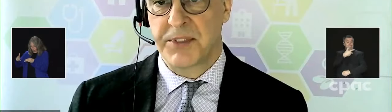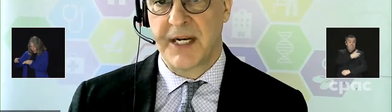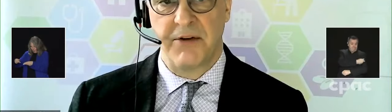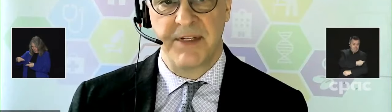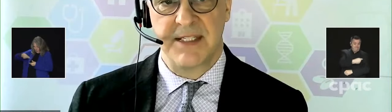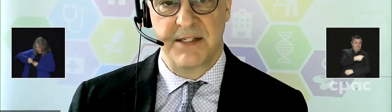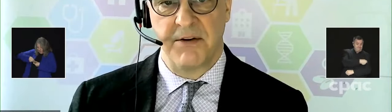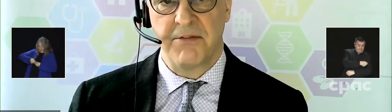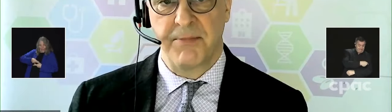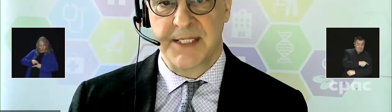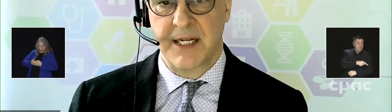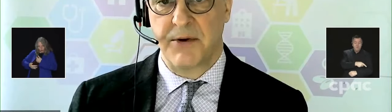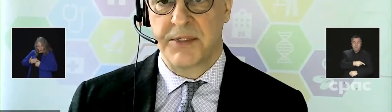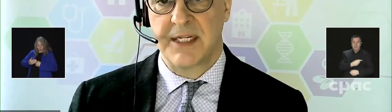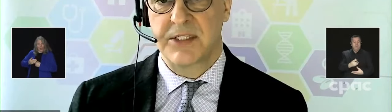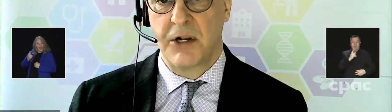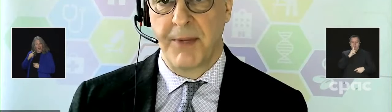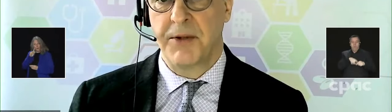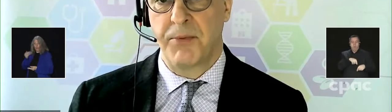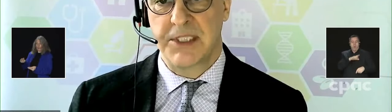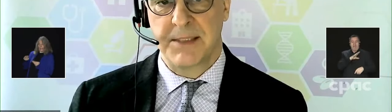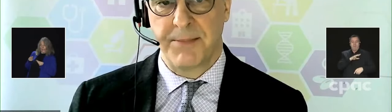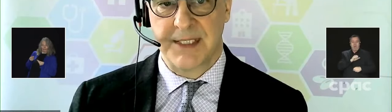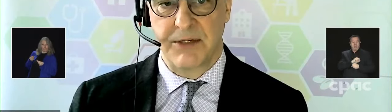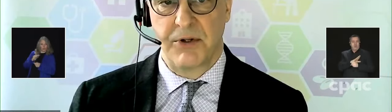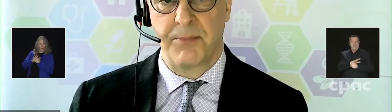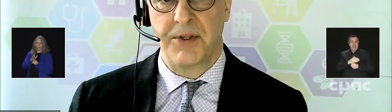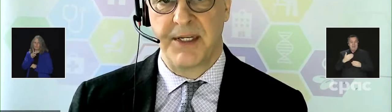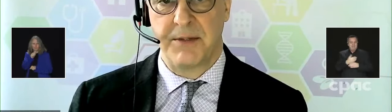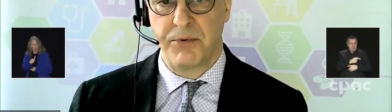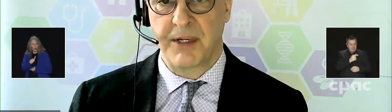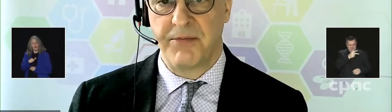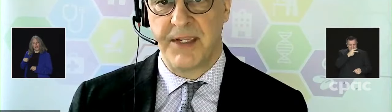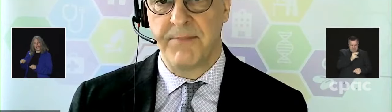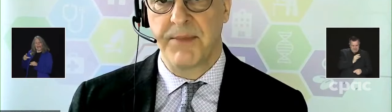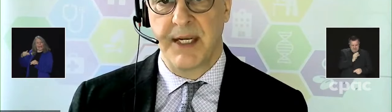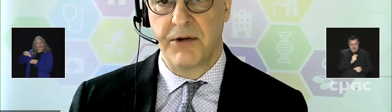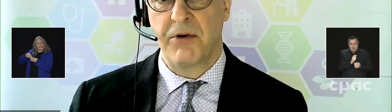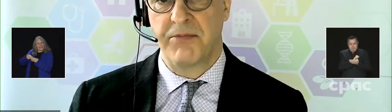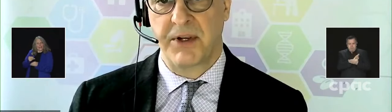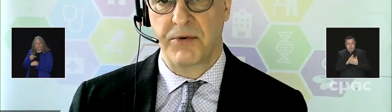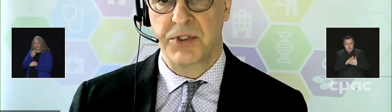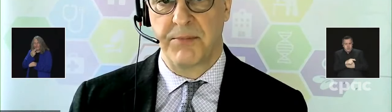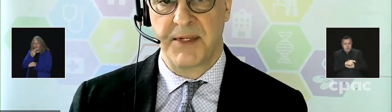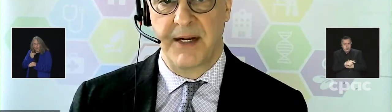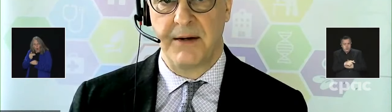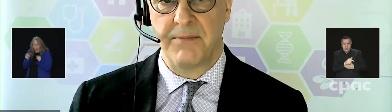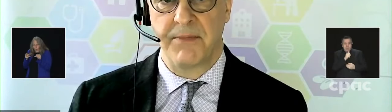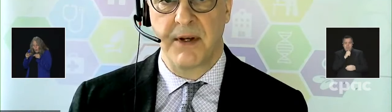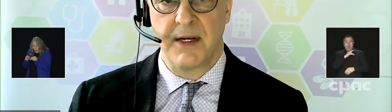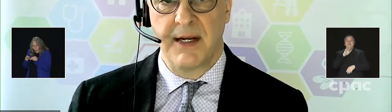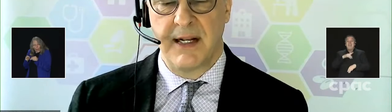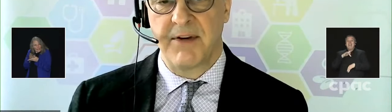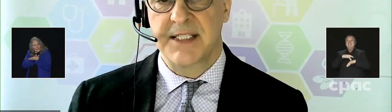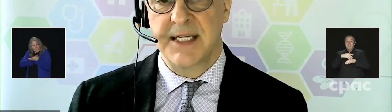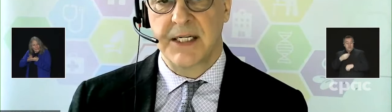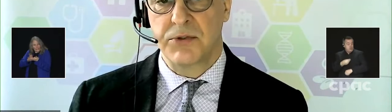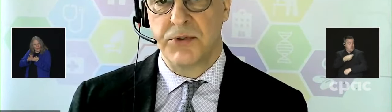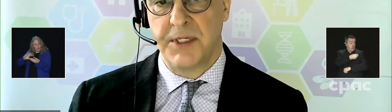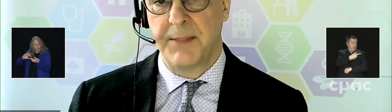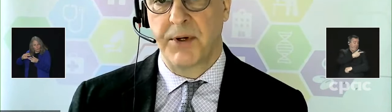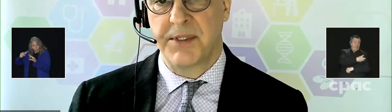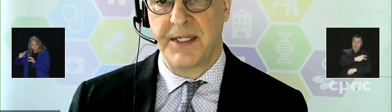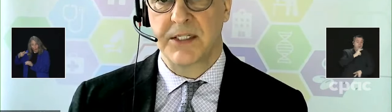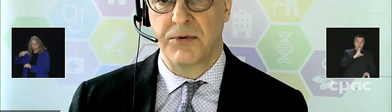peuvent pas causer la COVID-19 parce qu'ils contiennent seulement de petites particules de protéines purifiées et non le virus comme tel. Les vaccins